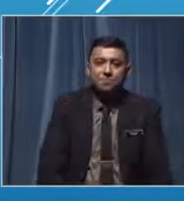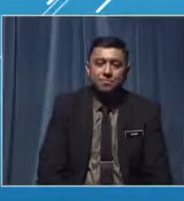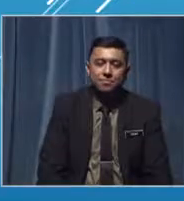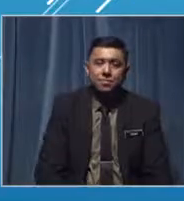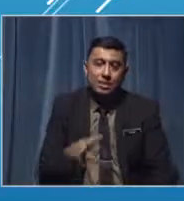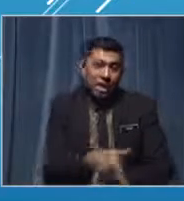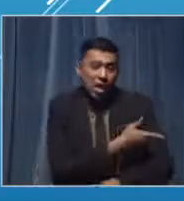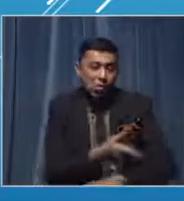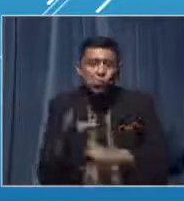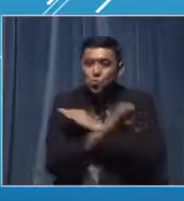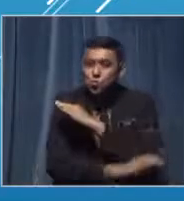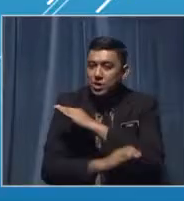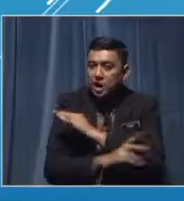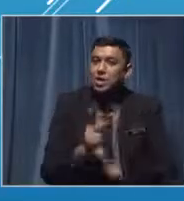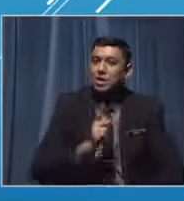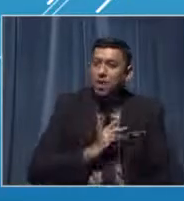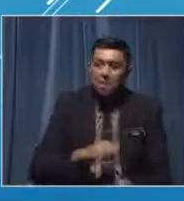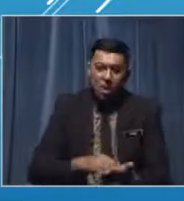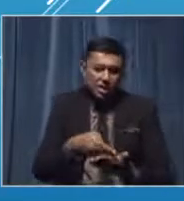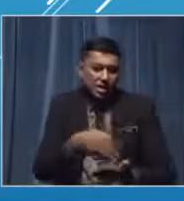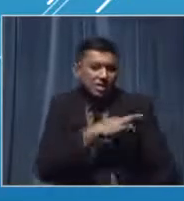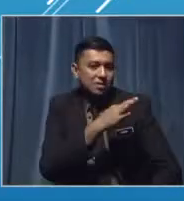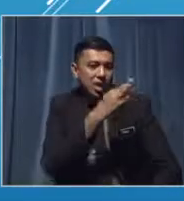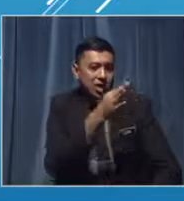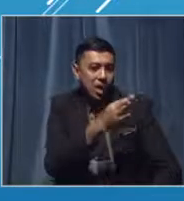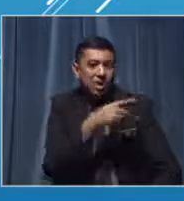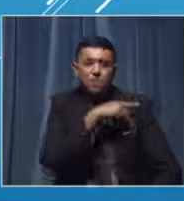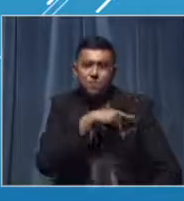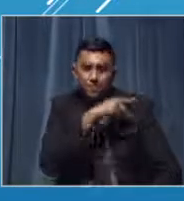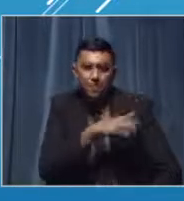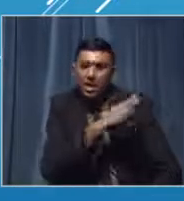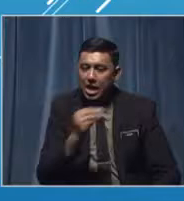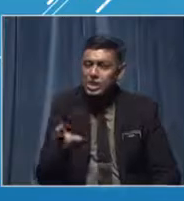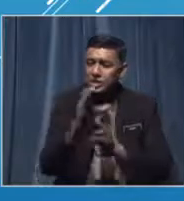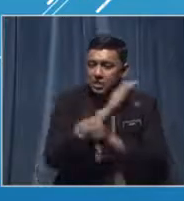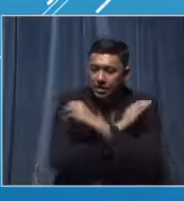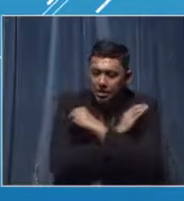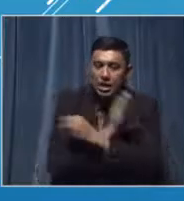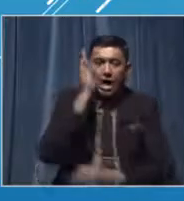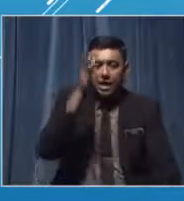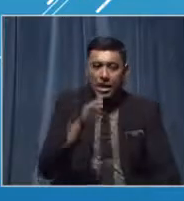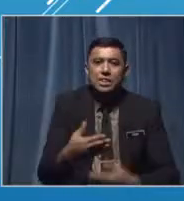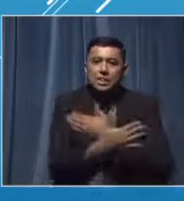Lagu kebangsaan membangkitkan semangat patriotik dan cinta akan tanah air.